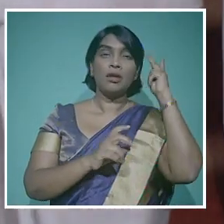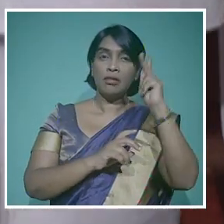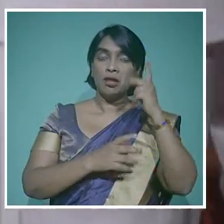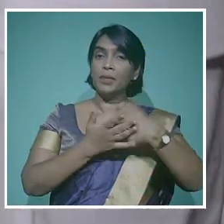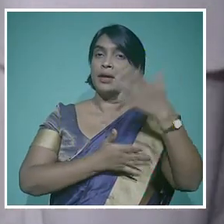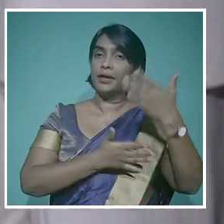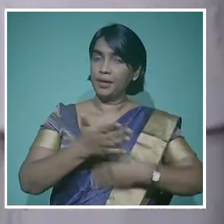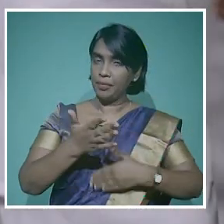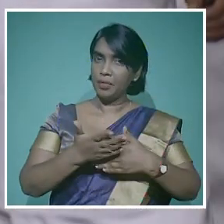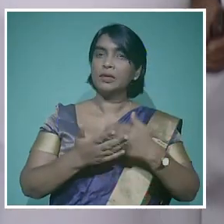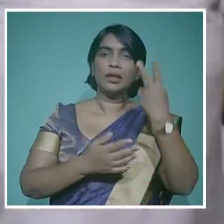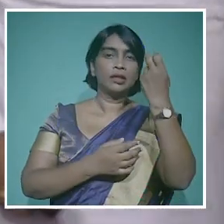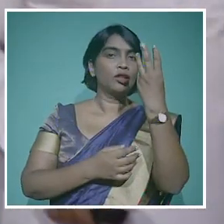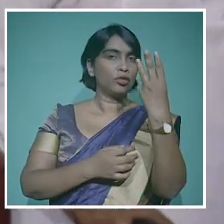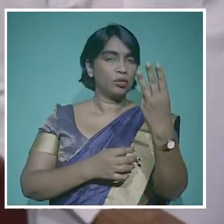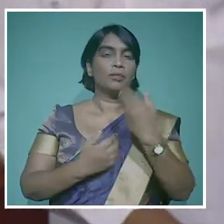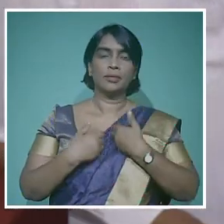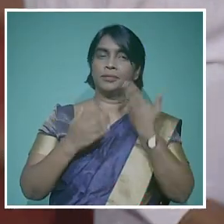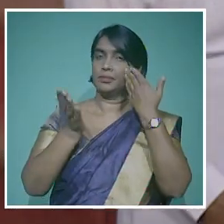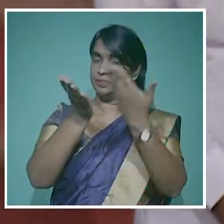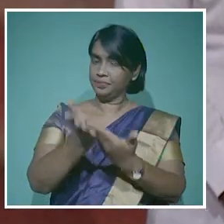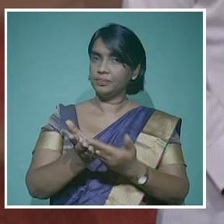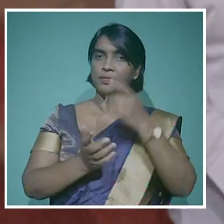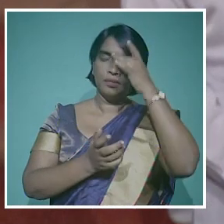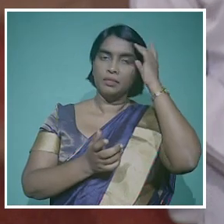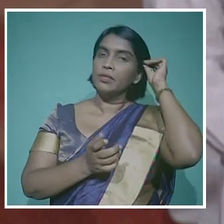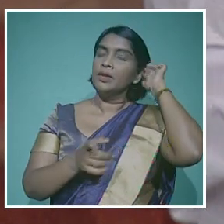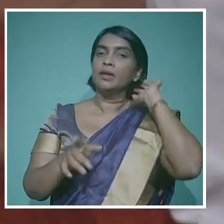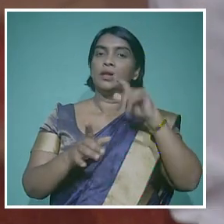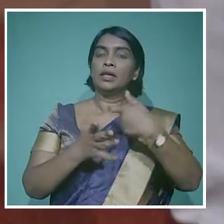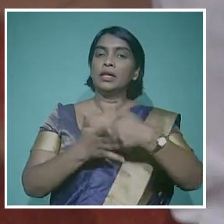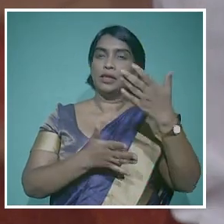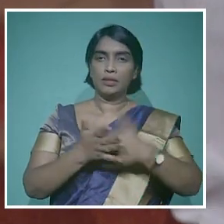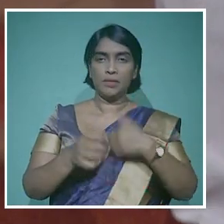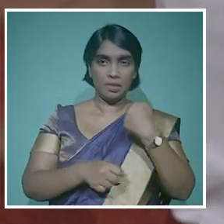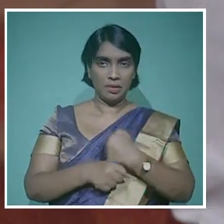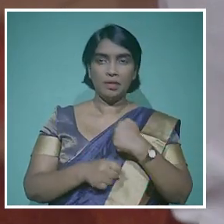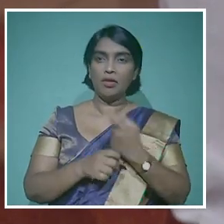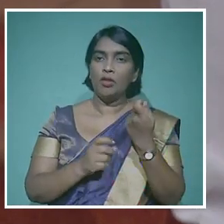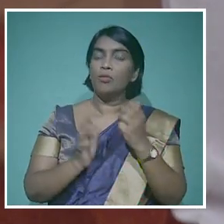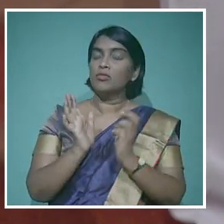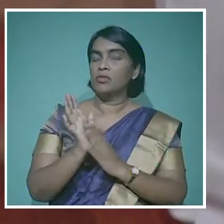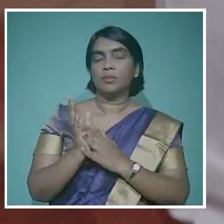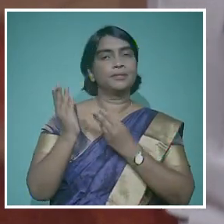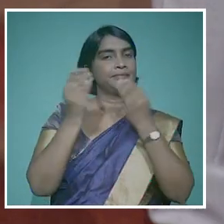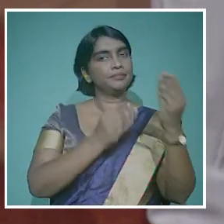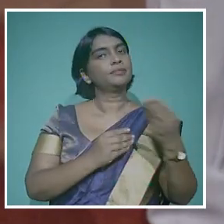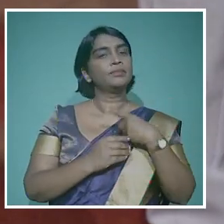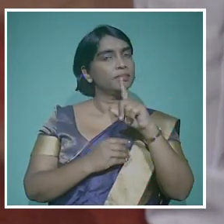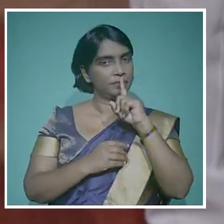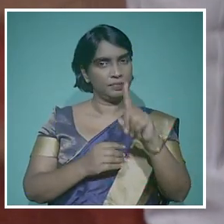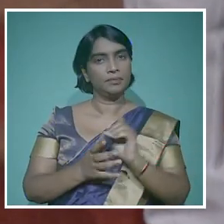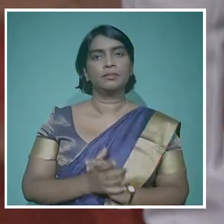වාර්තාව 2003 මම ඉදිරිපත් කරමි මෙම වාර්තාව රජයේ මුදල් පිළිබඳව කාර්ක සභාවේත යොමු කළ යුතුයයි මම යෝජනා